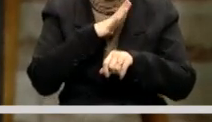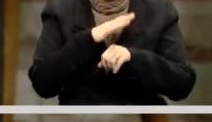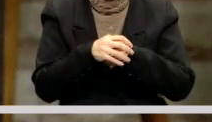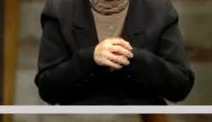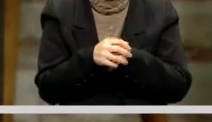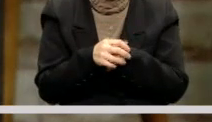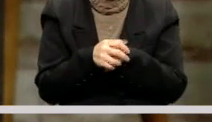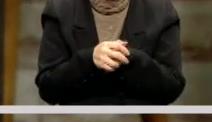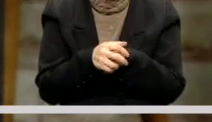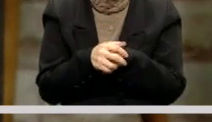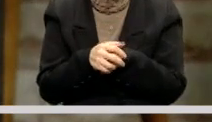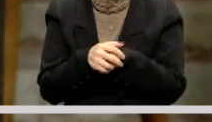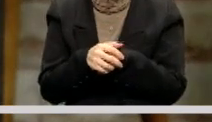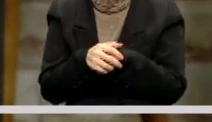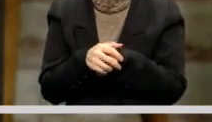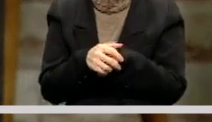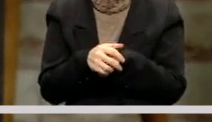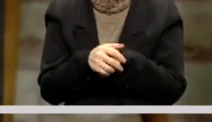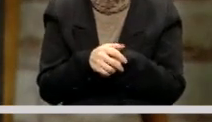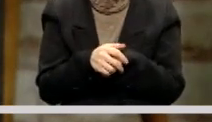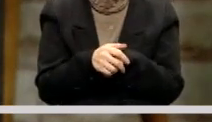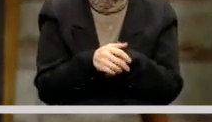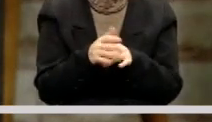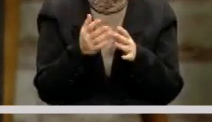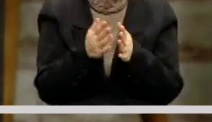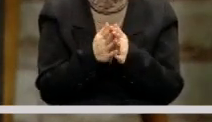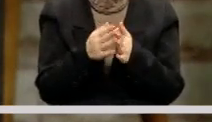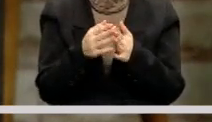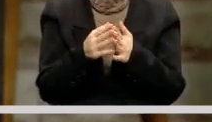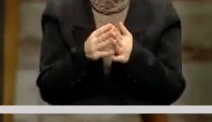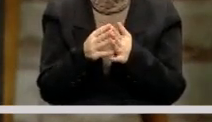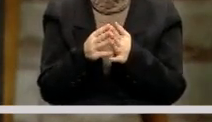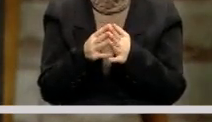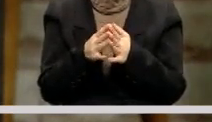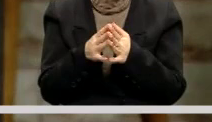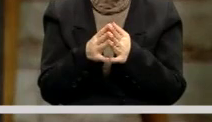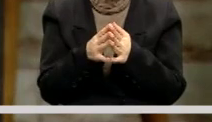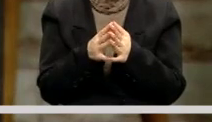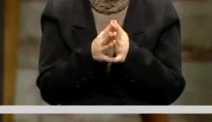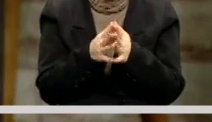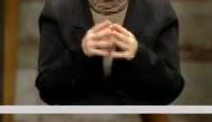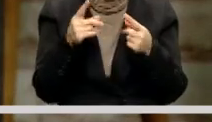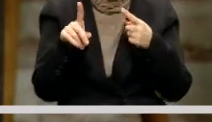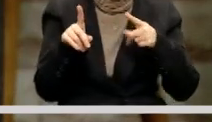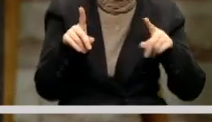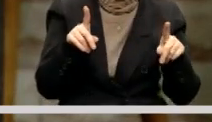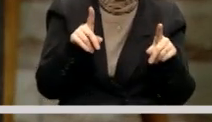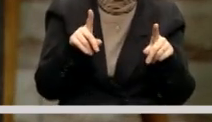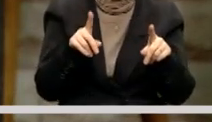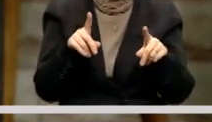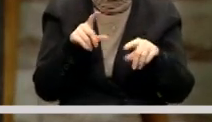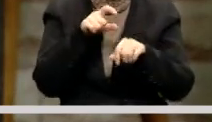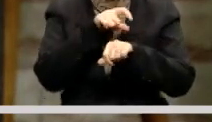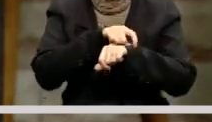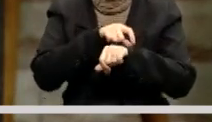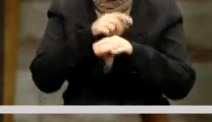da REM parasomnileri dediğimiz. Non-REM parasomnileri ile ilgili sıkıntılar, işte uyku